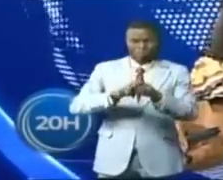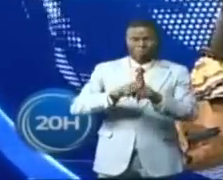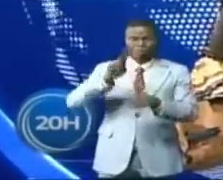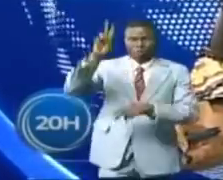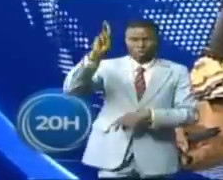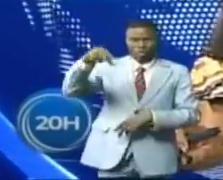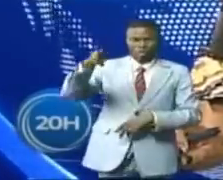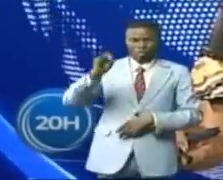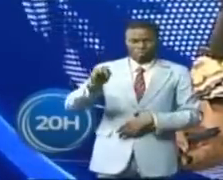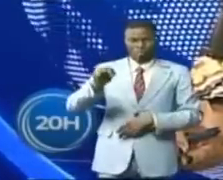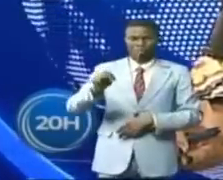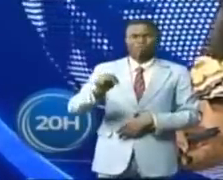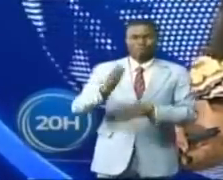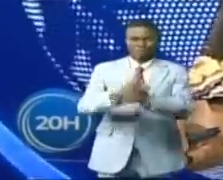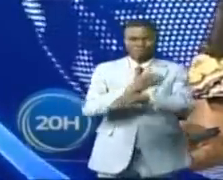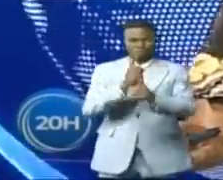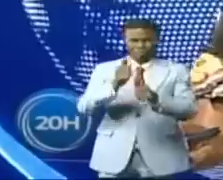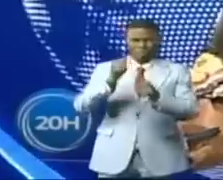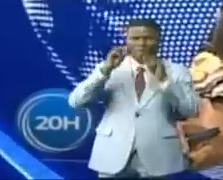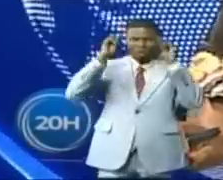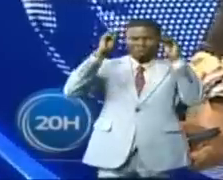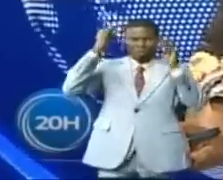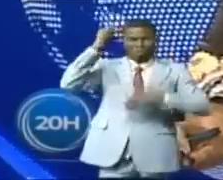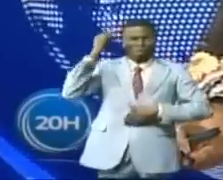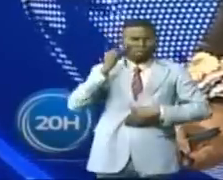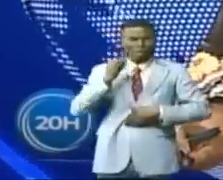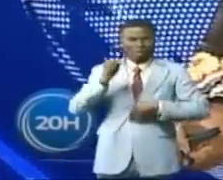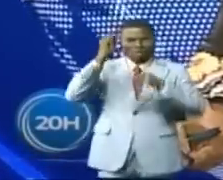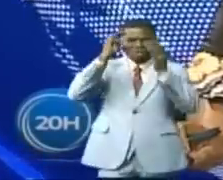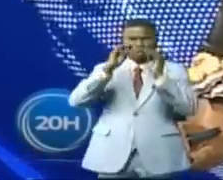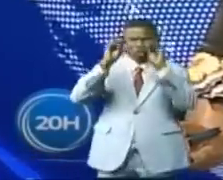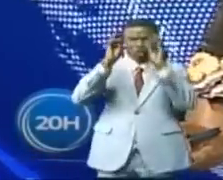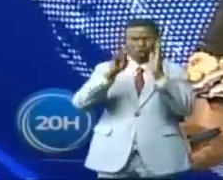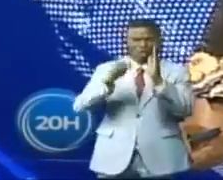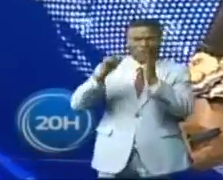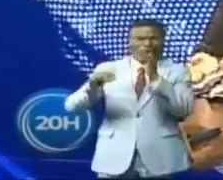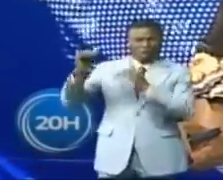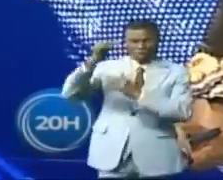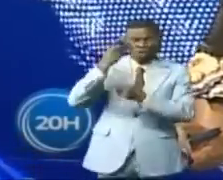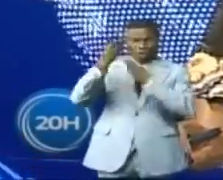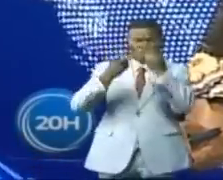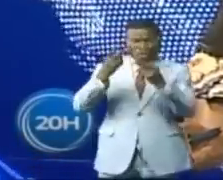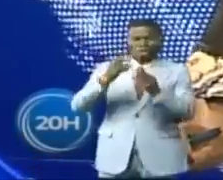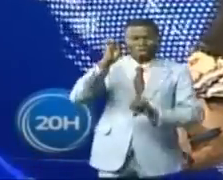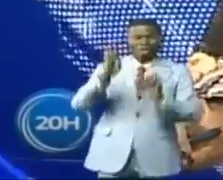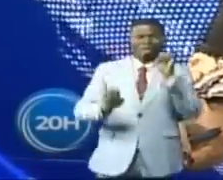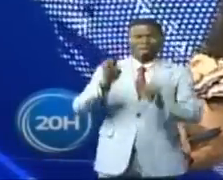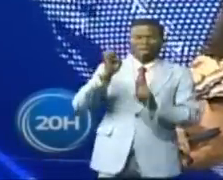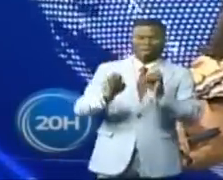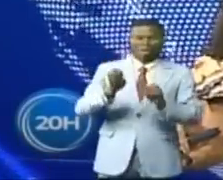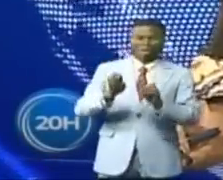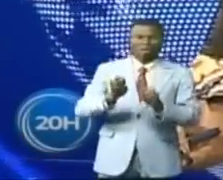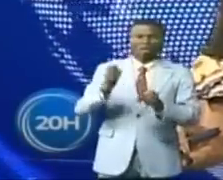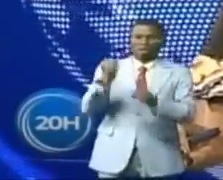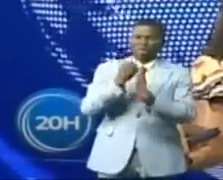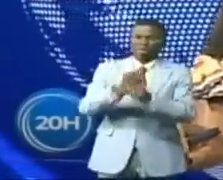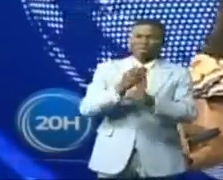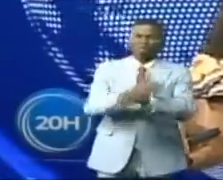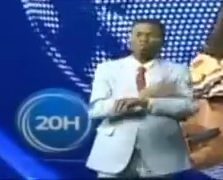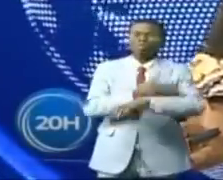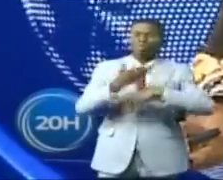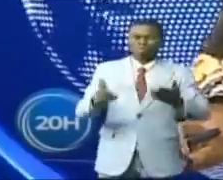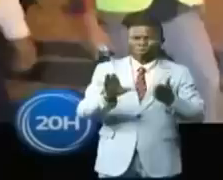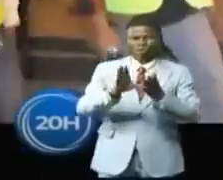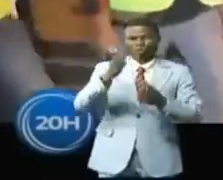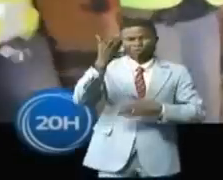voie. Le ministre de l'Enseignement supérieur et universitaire a fait un tour nocturne pour évaluer le niveau de leur avancement. Edith